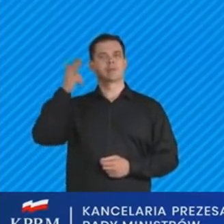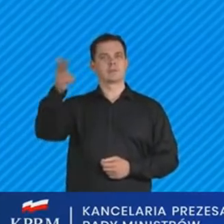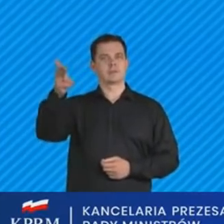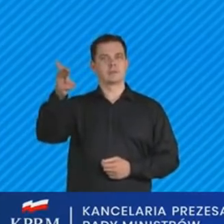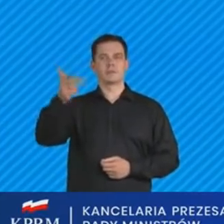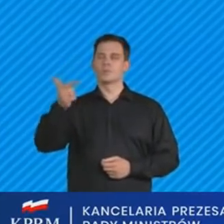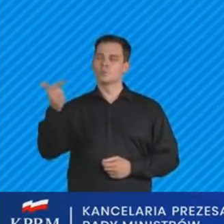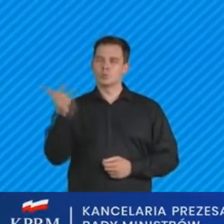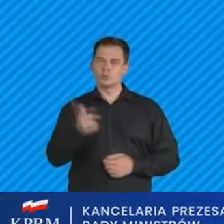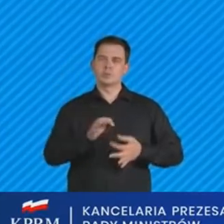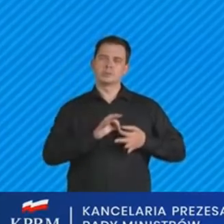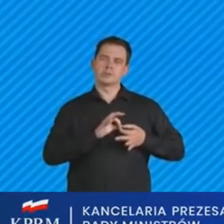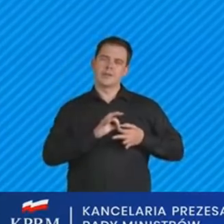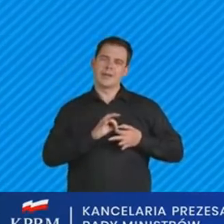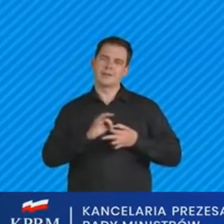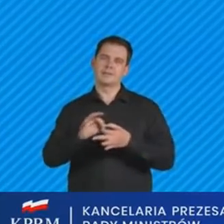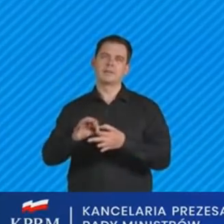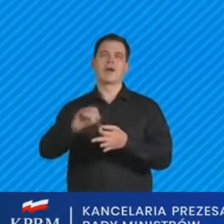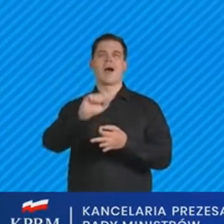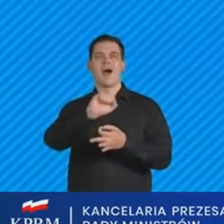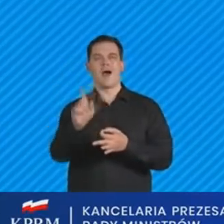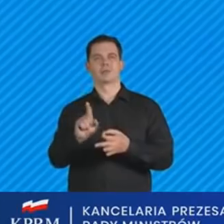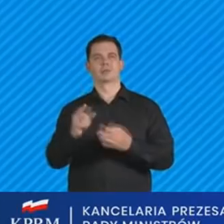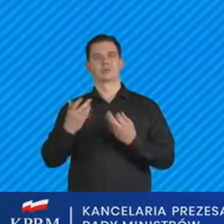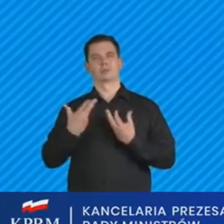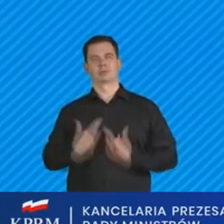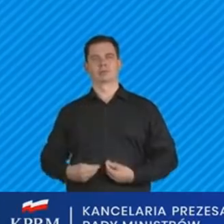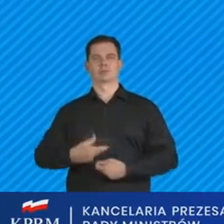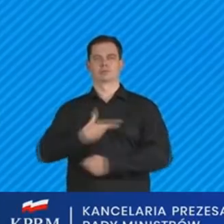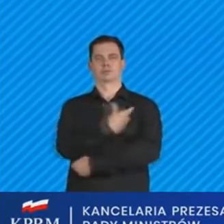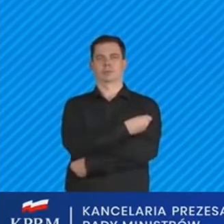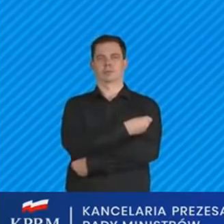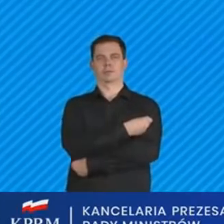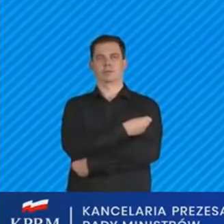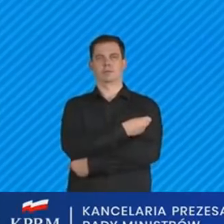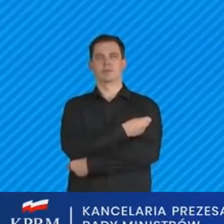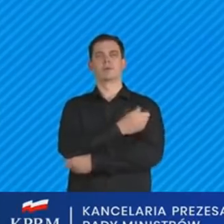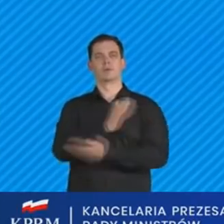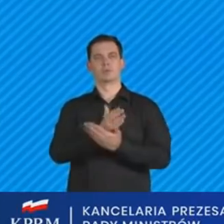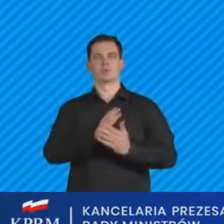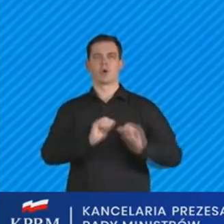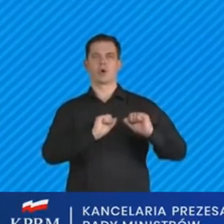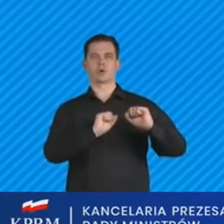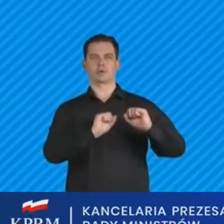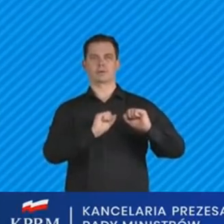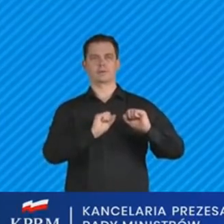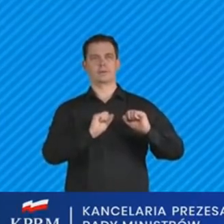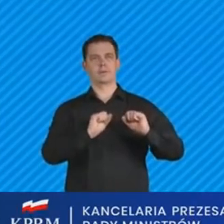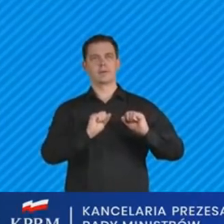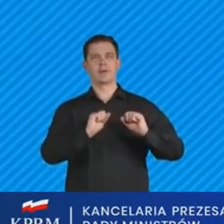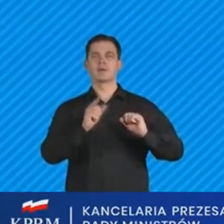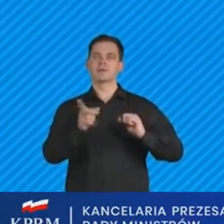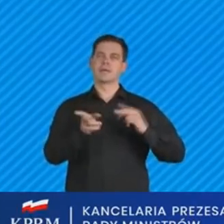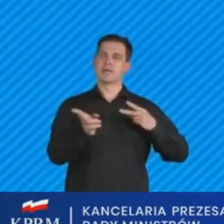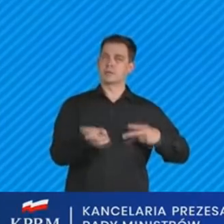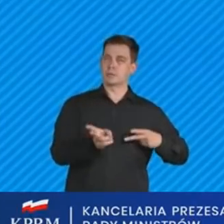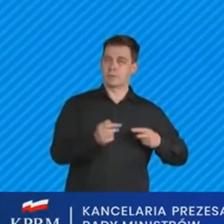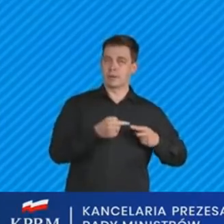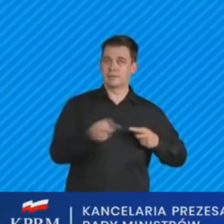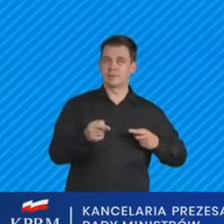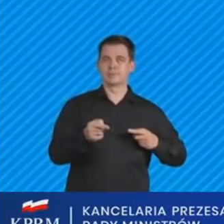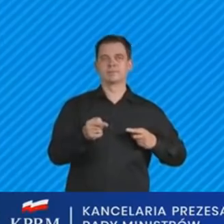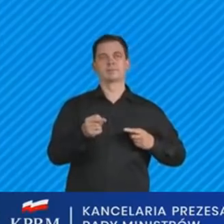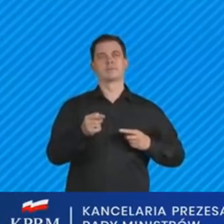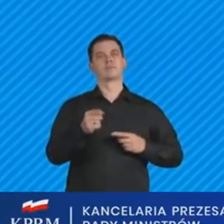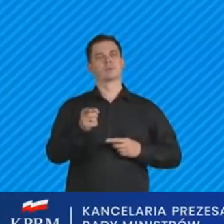dotrwać do tego czasu kiedy ta szczepionka będzie ona przynajmniej częściowo nas ochroni a więc listopad przed nami